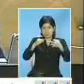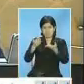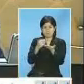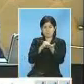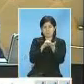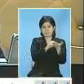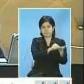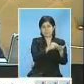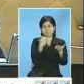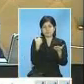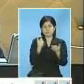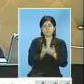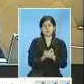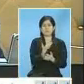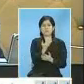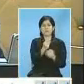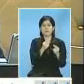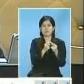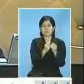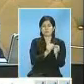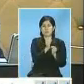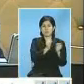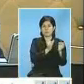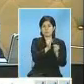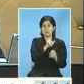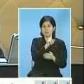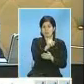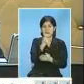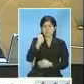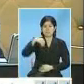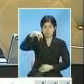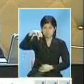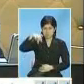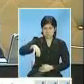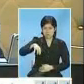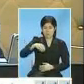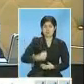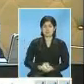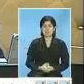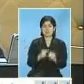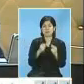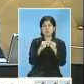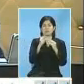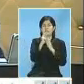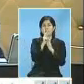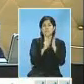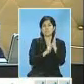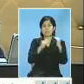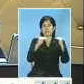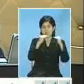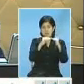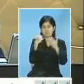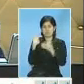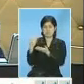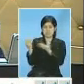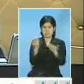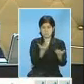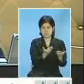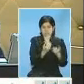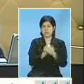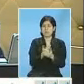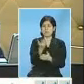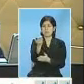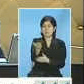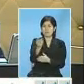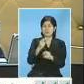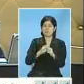ทางศาลหรือผู้พิพากษาที่สำนักงานศาลยุติธรรมมาชี้แจงได้กระบวนการในการพิจารณานะครับเดี๋ยวผมเอาท่านวัชระ